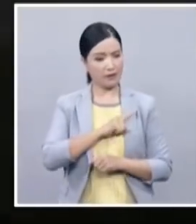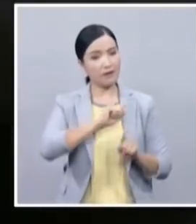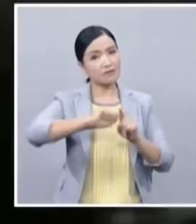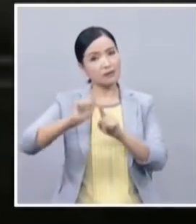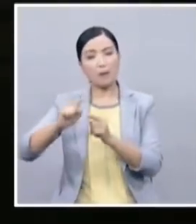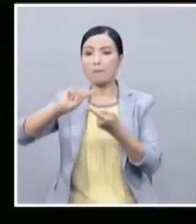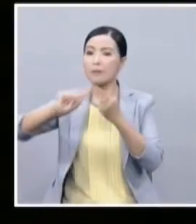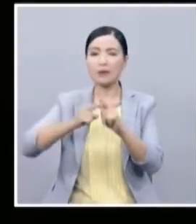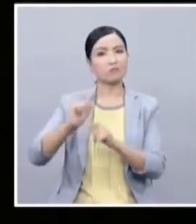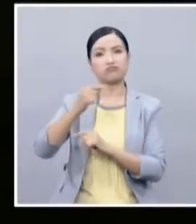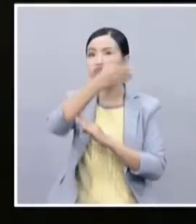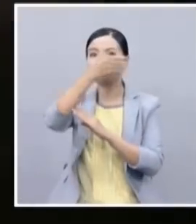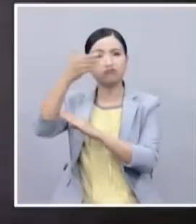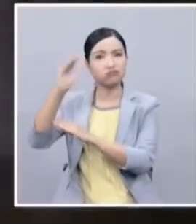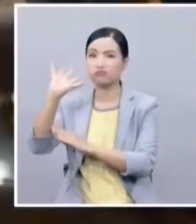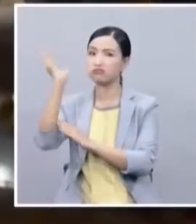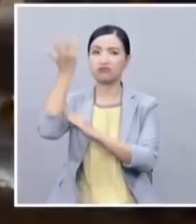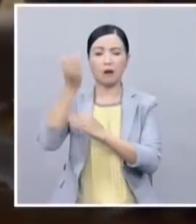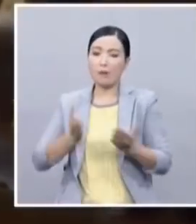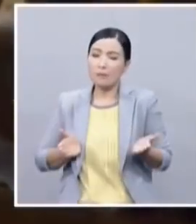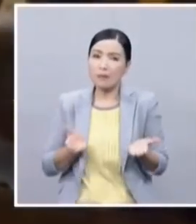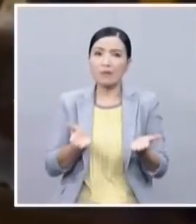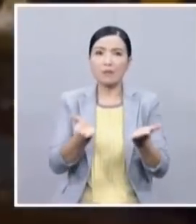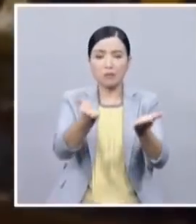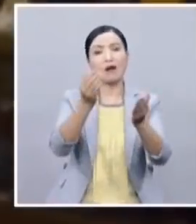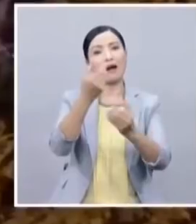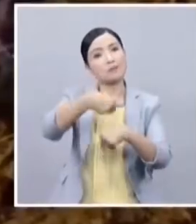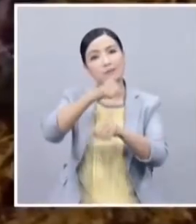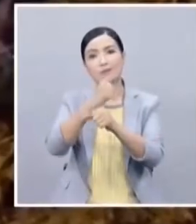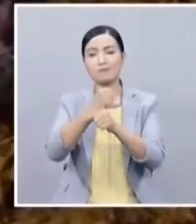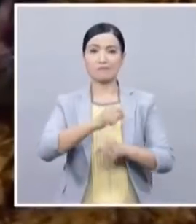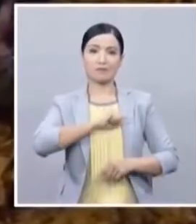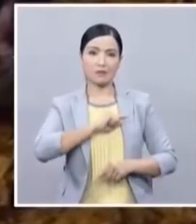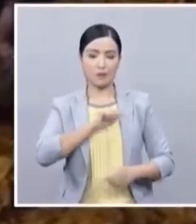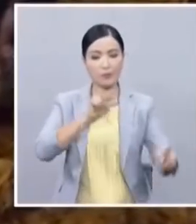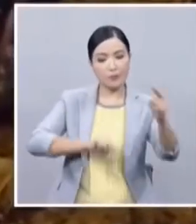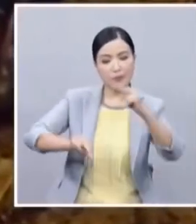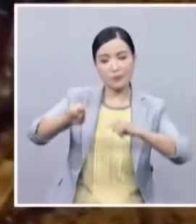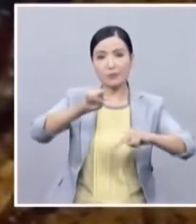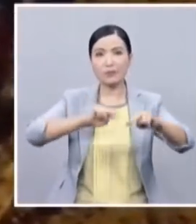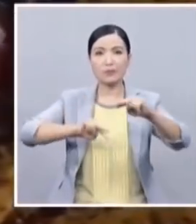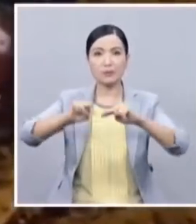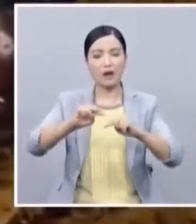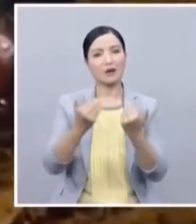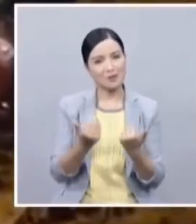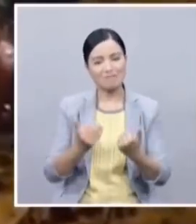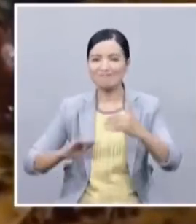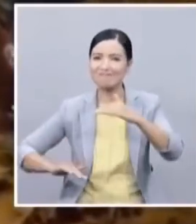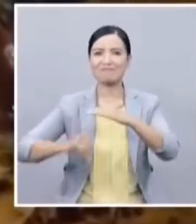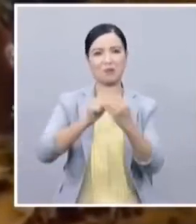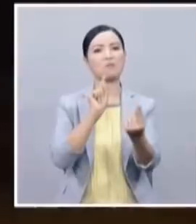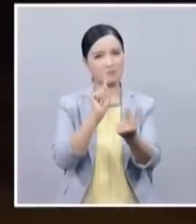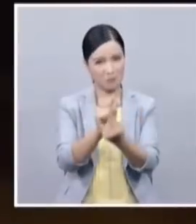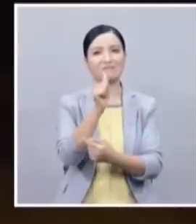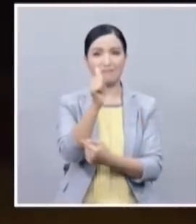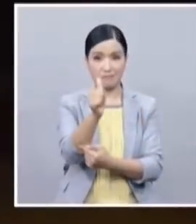ากเพื่อนร่วมโลกนะครับช่วยกันเป็นแรงผลักดันเกื้อหนุนให้การปฏิบัติภารกิจค้นหาผู้ประสบภัยครั้งนี้ประสบความสำเร็จได้ในเบื้องต้